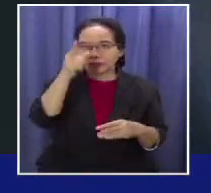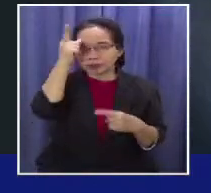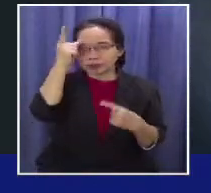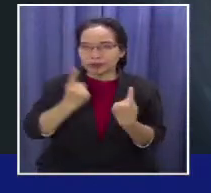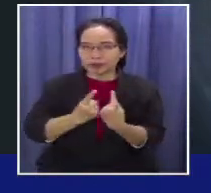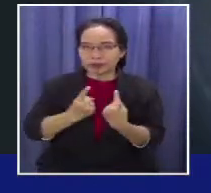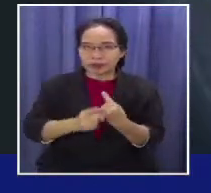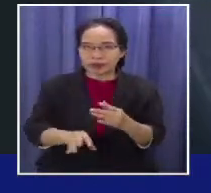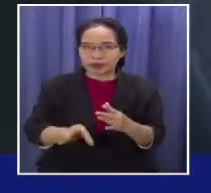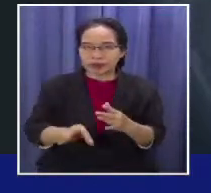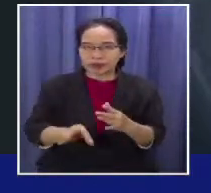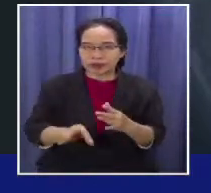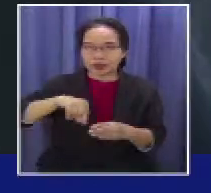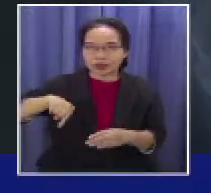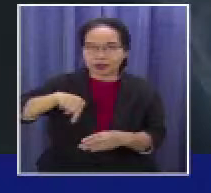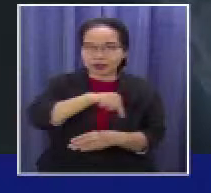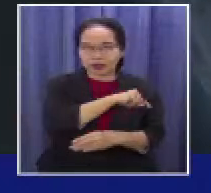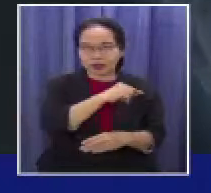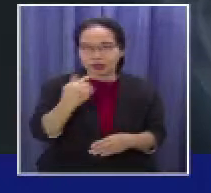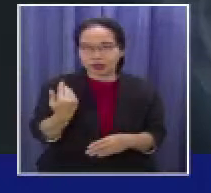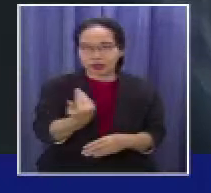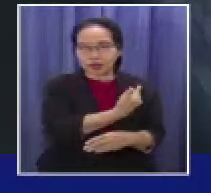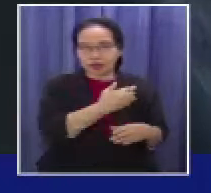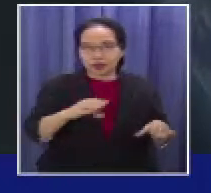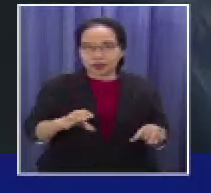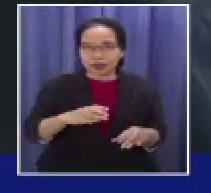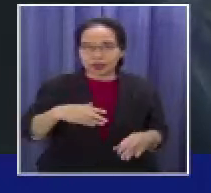Kakasalang nasumpungan mo po sa aming mga paggawa,